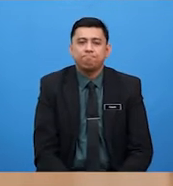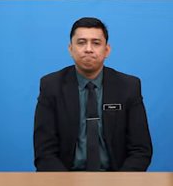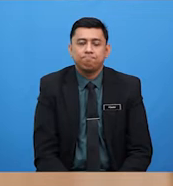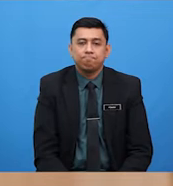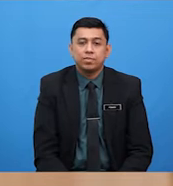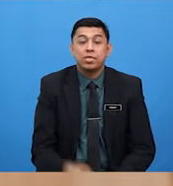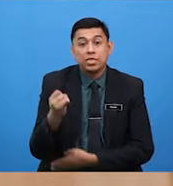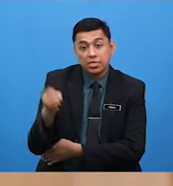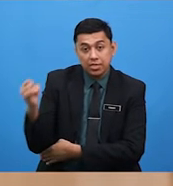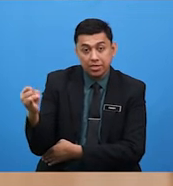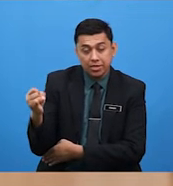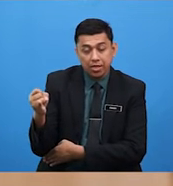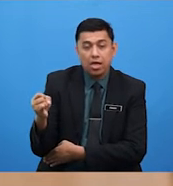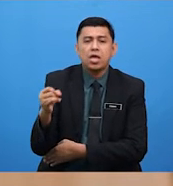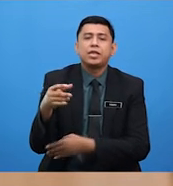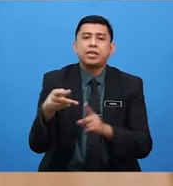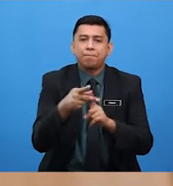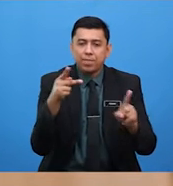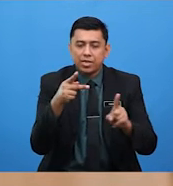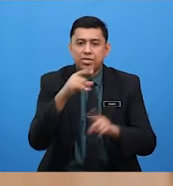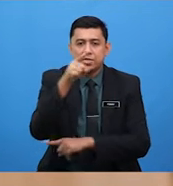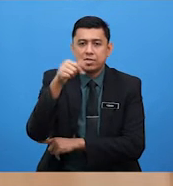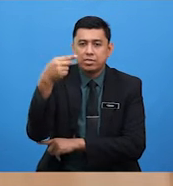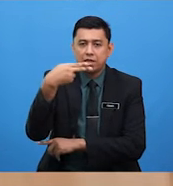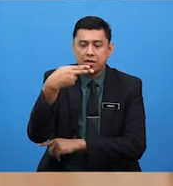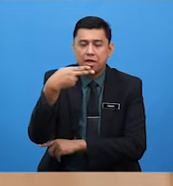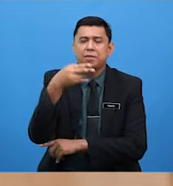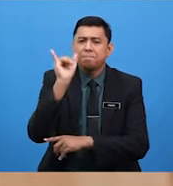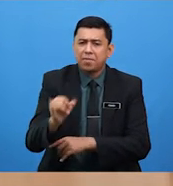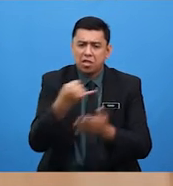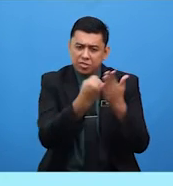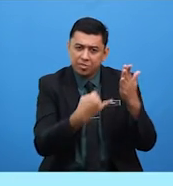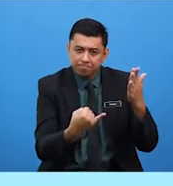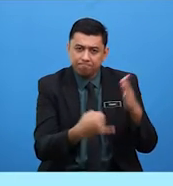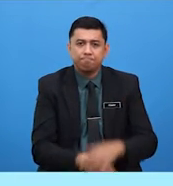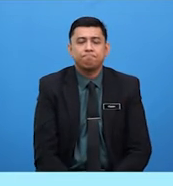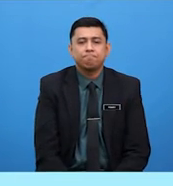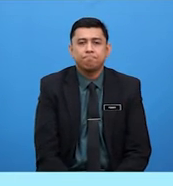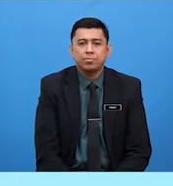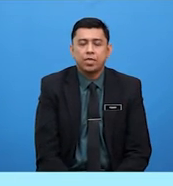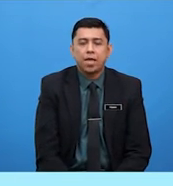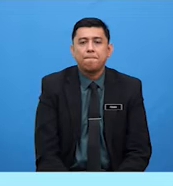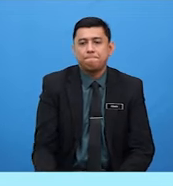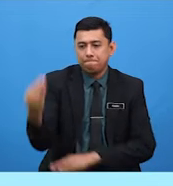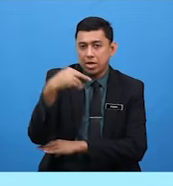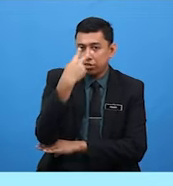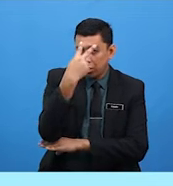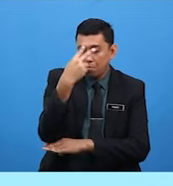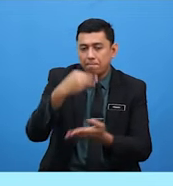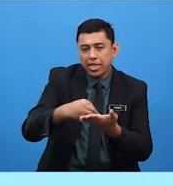jirin terdiri daripada zara-zara yang seni. Jom mari kita lihat standard pembelajaran kita pada hari